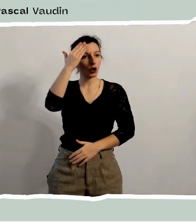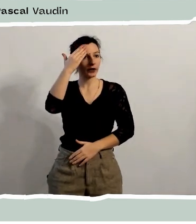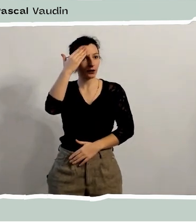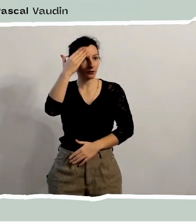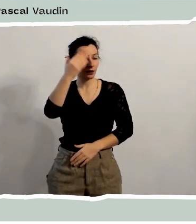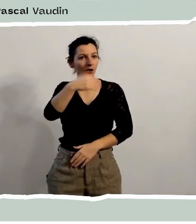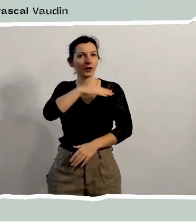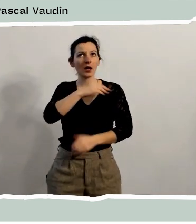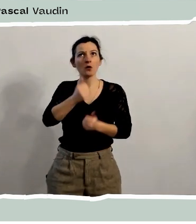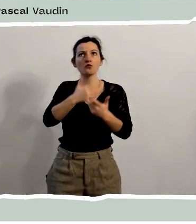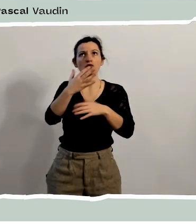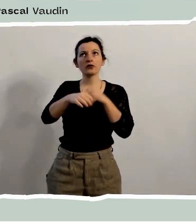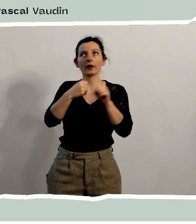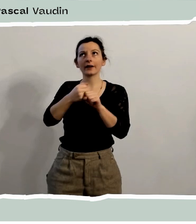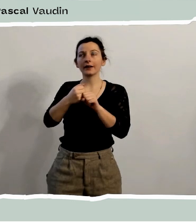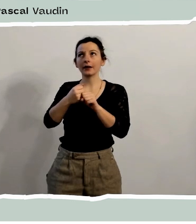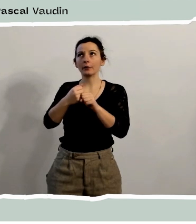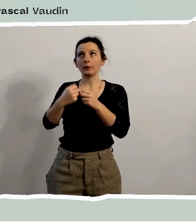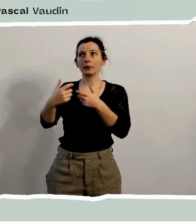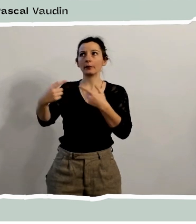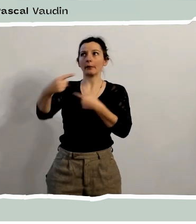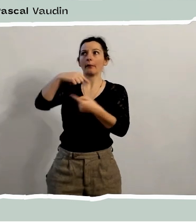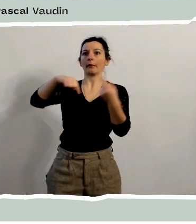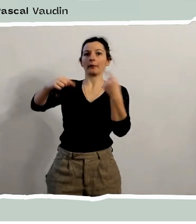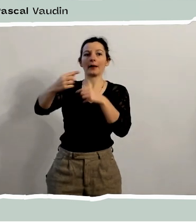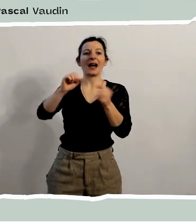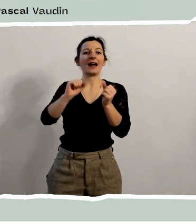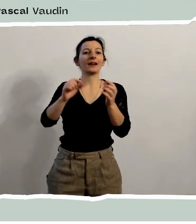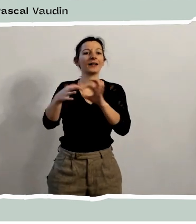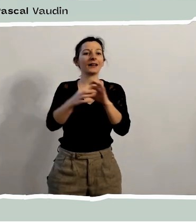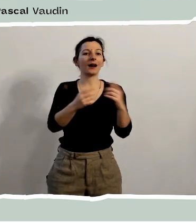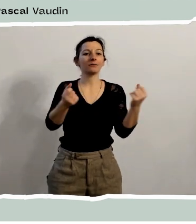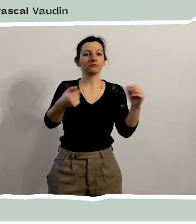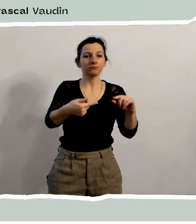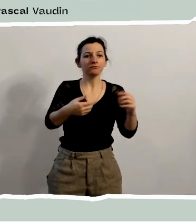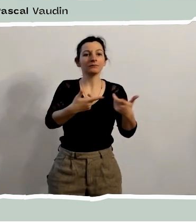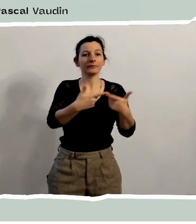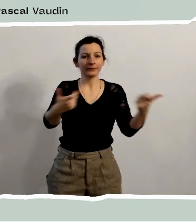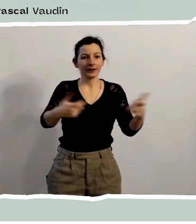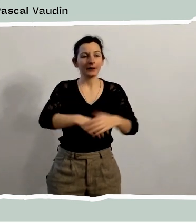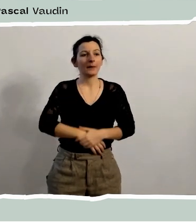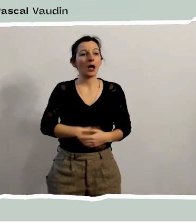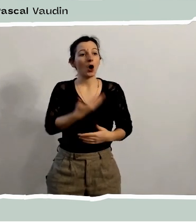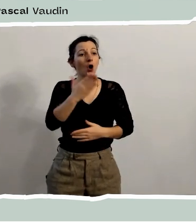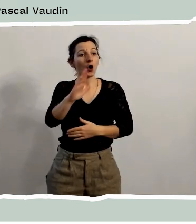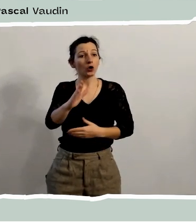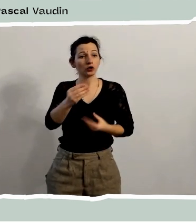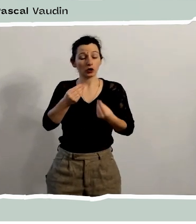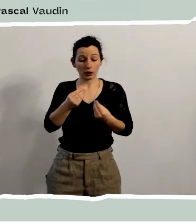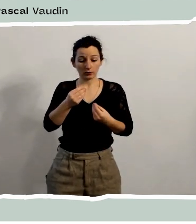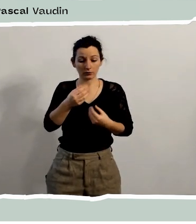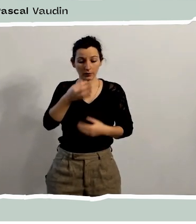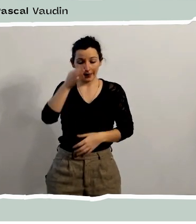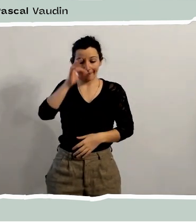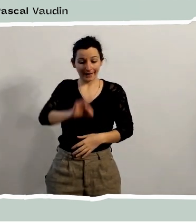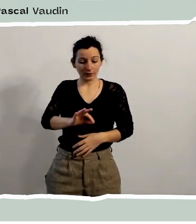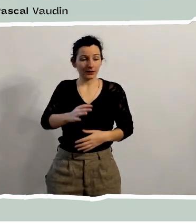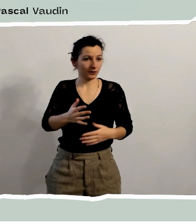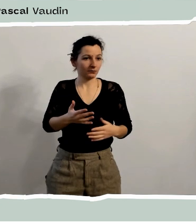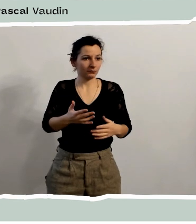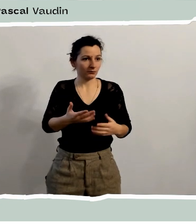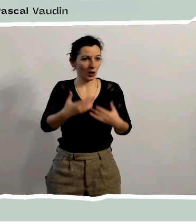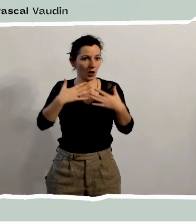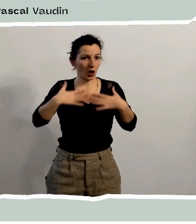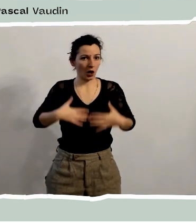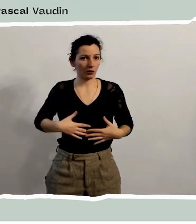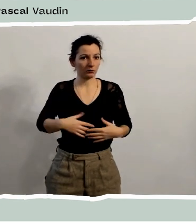années, ça fait le buzz avec les biberons, mais il y a bien d'autres bisphénols qui ont aussi des effets toxiques et similaires au bisphénol A,